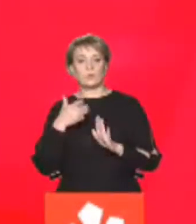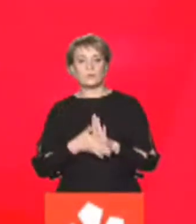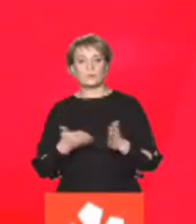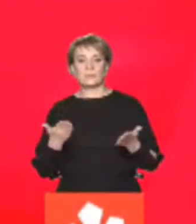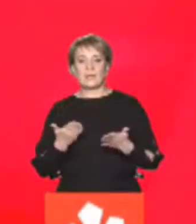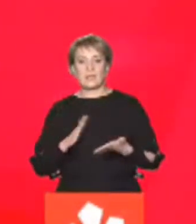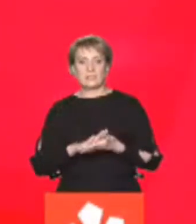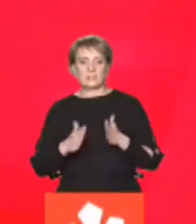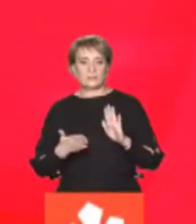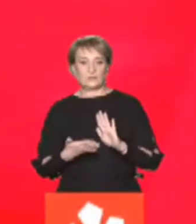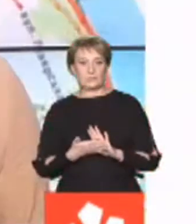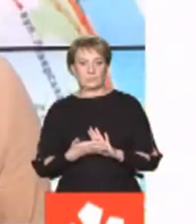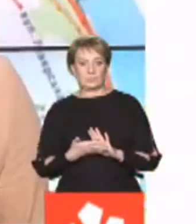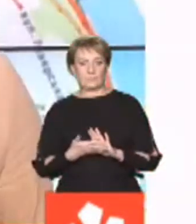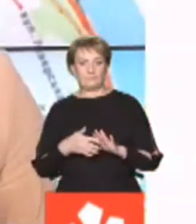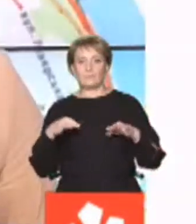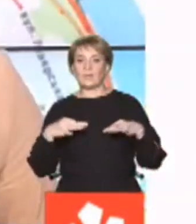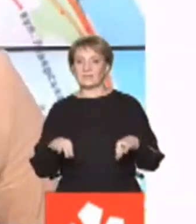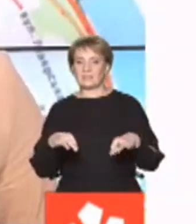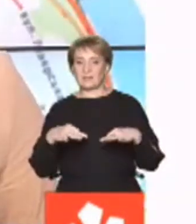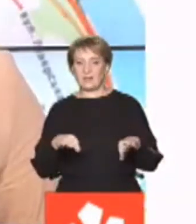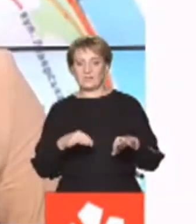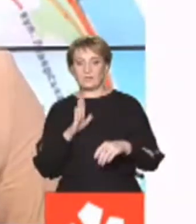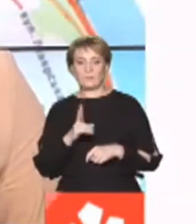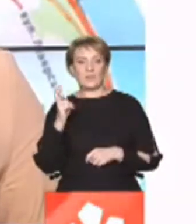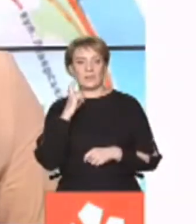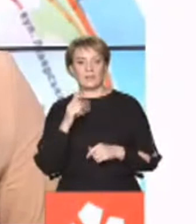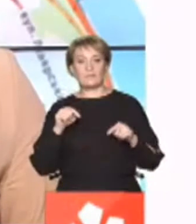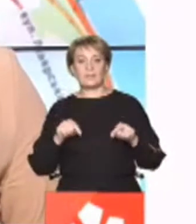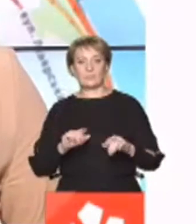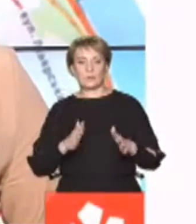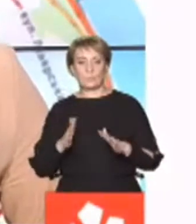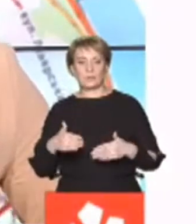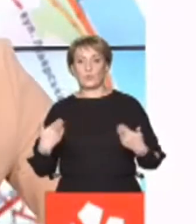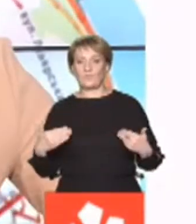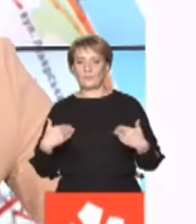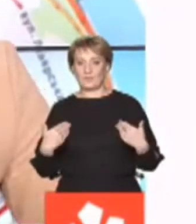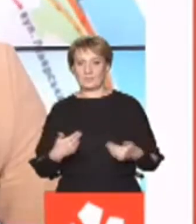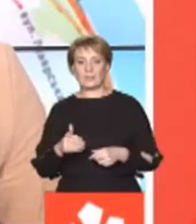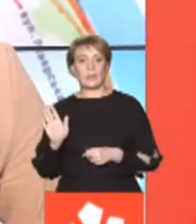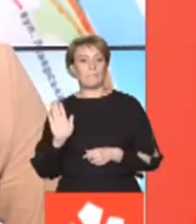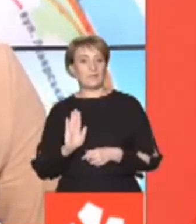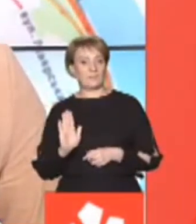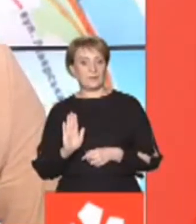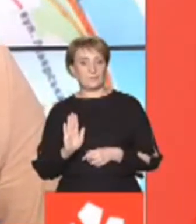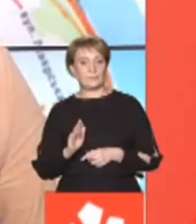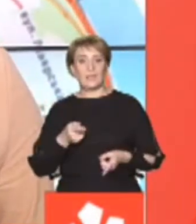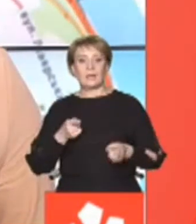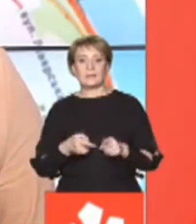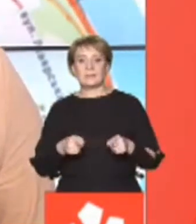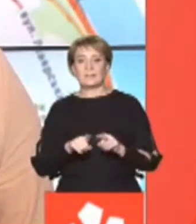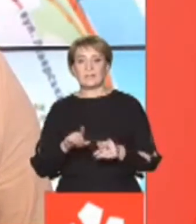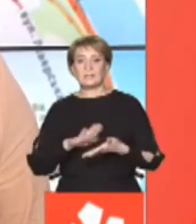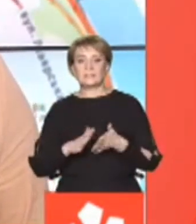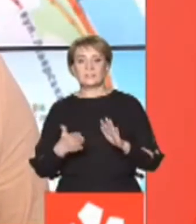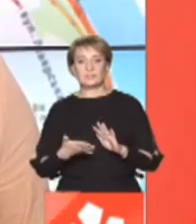зрозуміти, яка ситуація із трафіком у Києві саме на цю мить. Мар'яно, вітаємо тебе. Привіт, Наталко. І дійсно таке